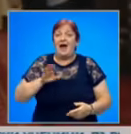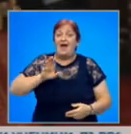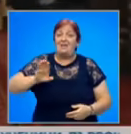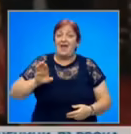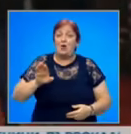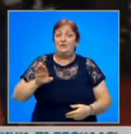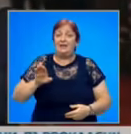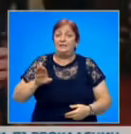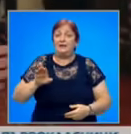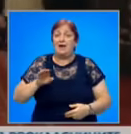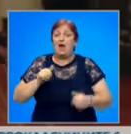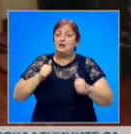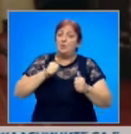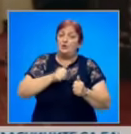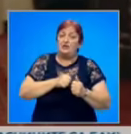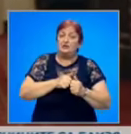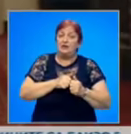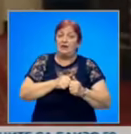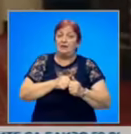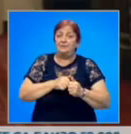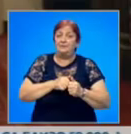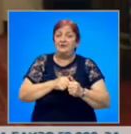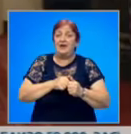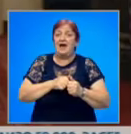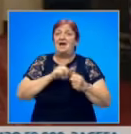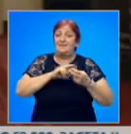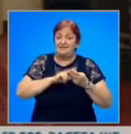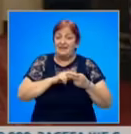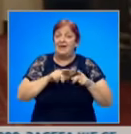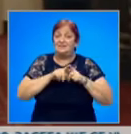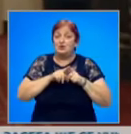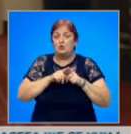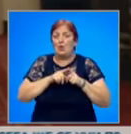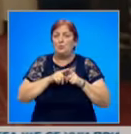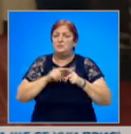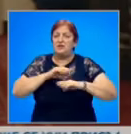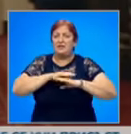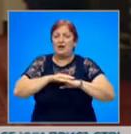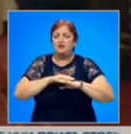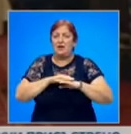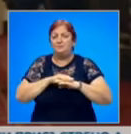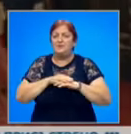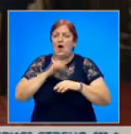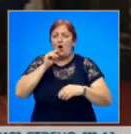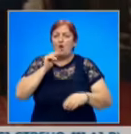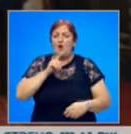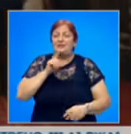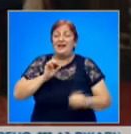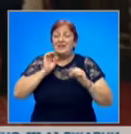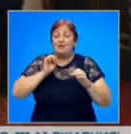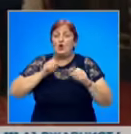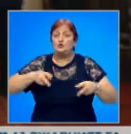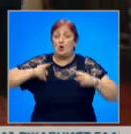Неговият сподвижник, да го наречем, господин Асен Василев, също се държи така, как да кажа, блавира, не казва точният